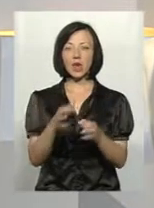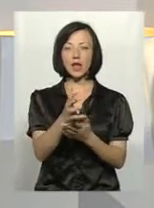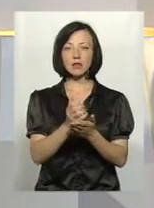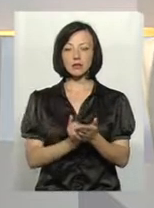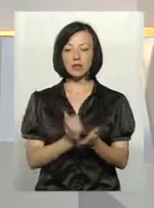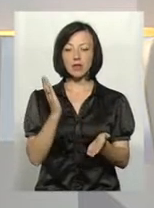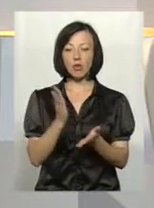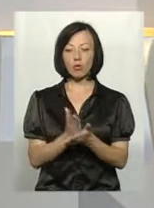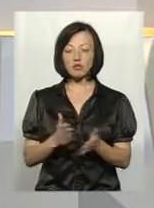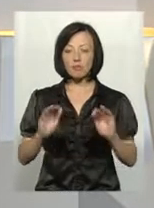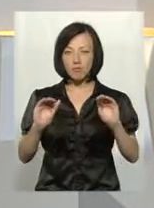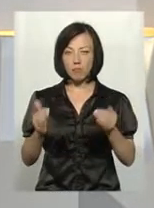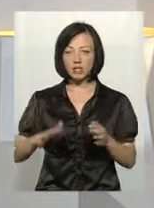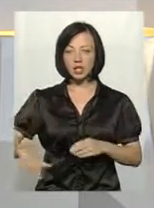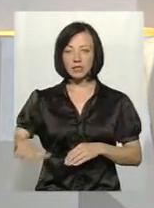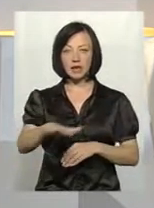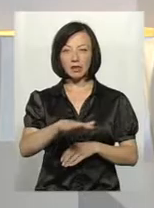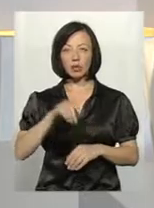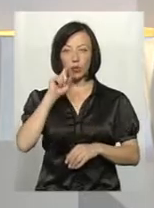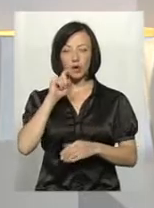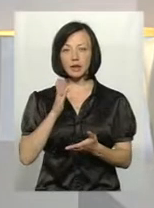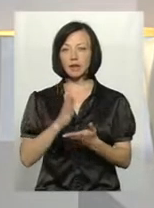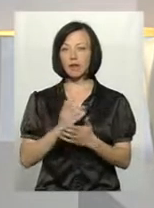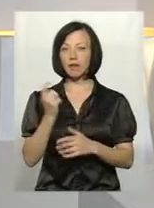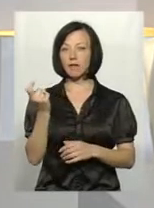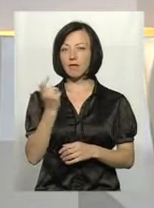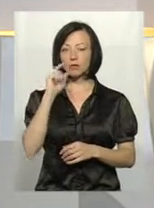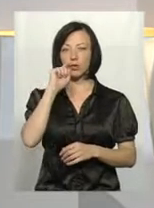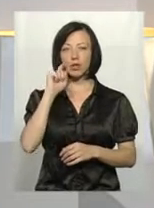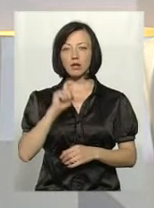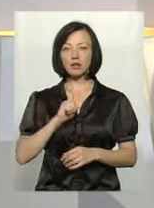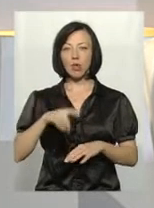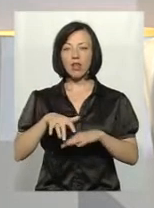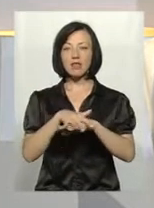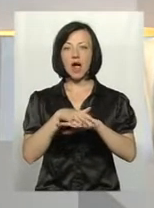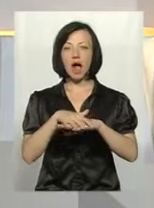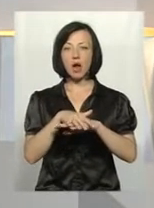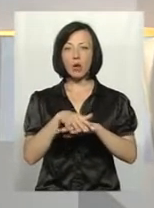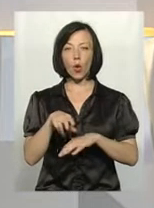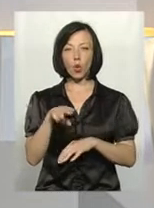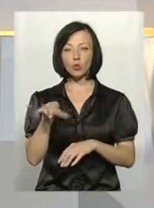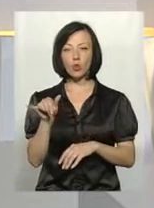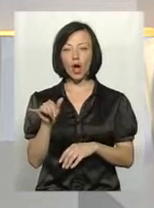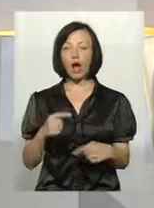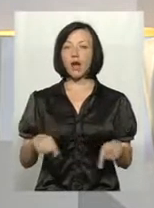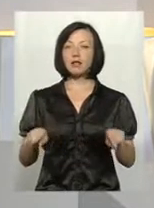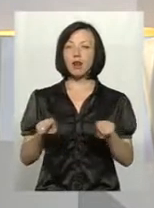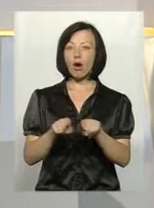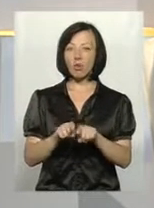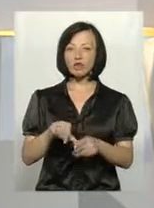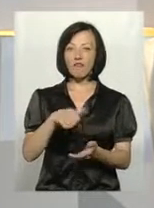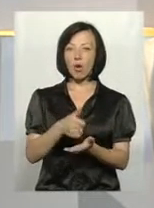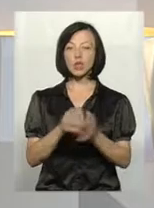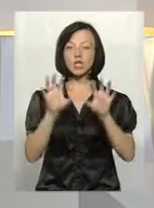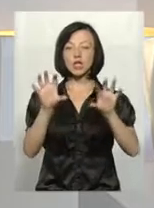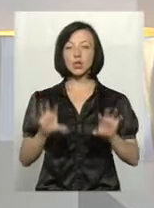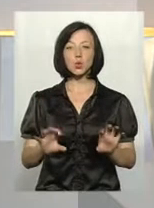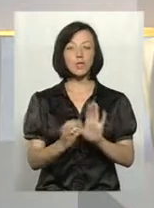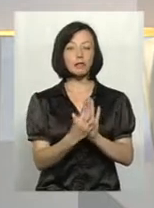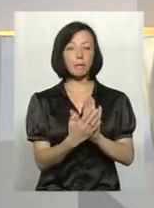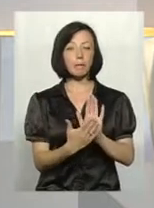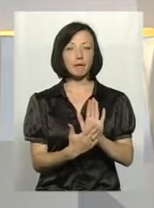знаходяться в межах території України, є власністю українського народу. Також у Конституції записано,